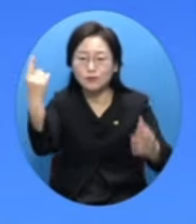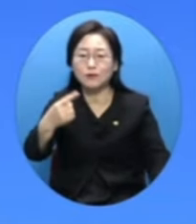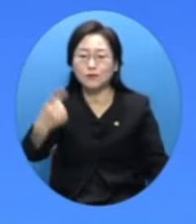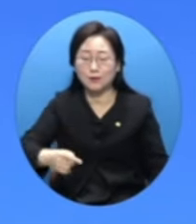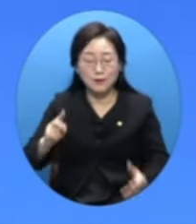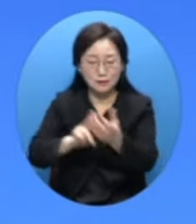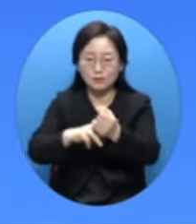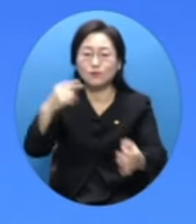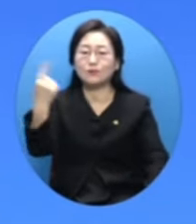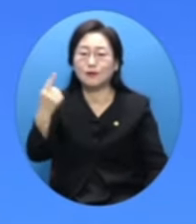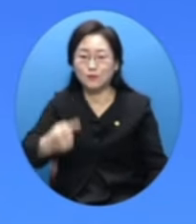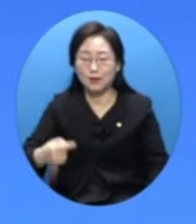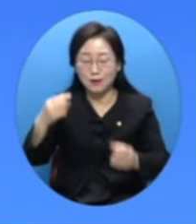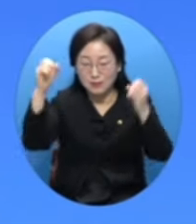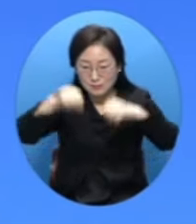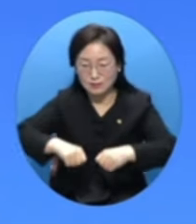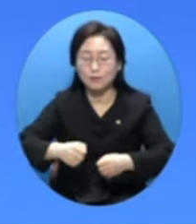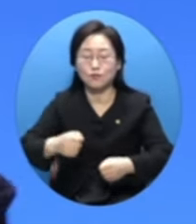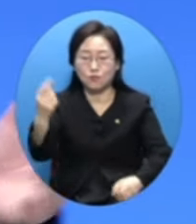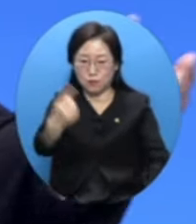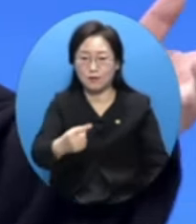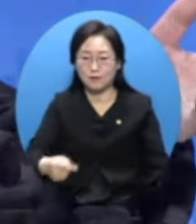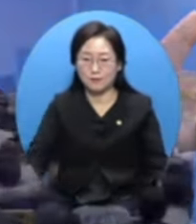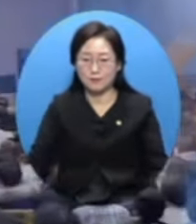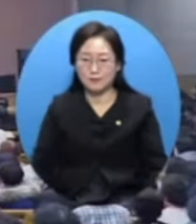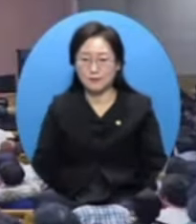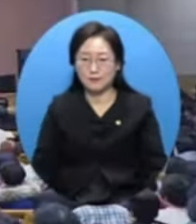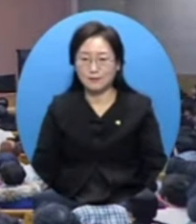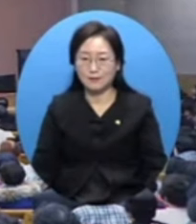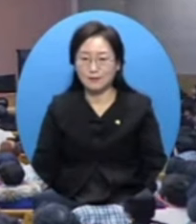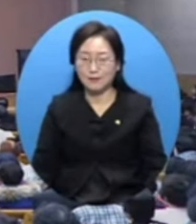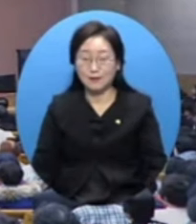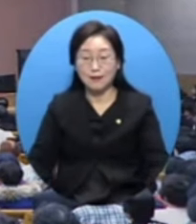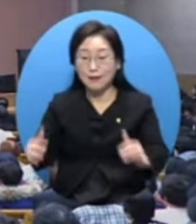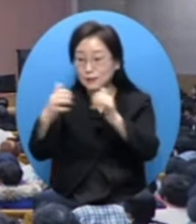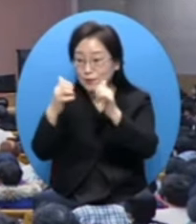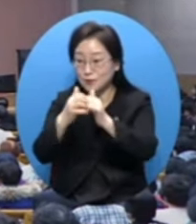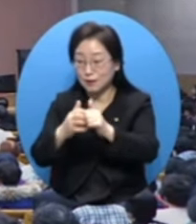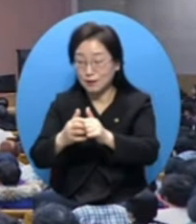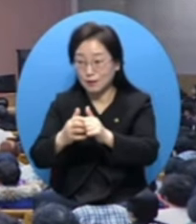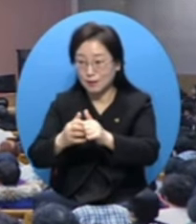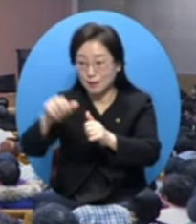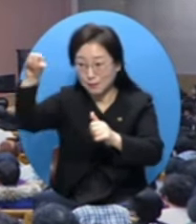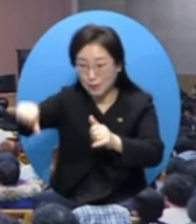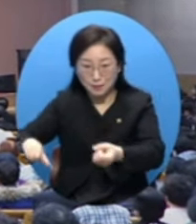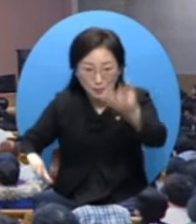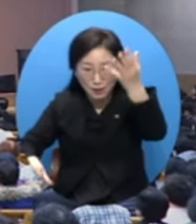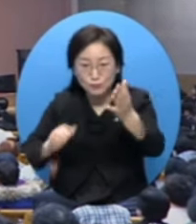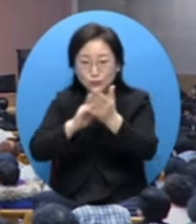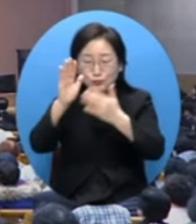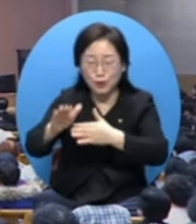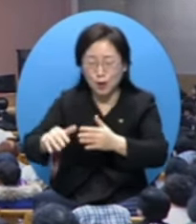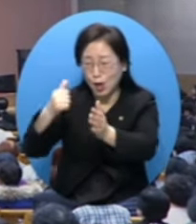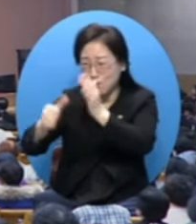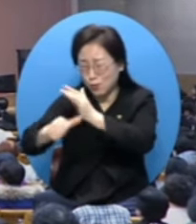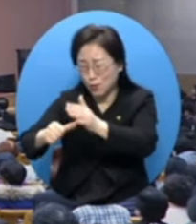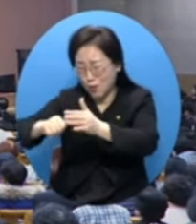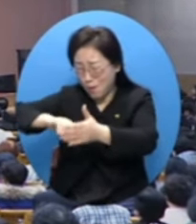기적이 임합니다. 응답이 임하는 것입니다. 전쟁이 오고 나서 얼마나 많은 전리품을 남겨놓고